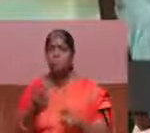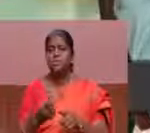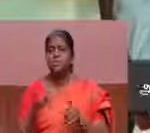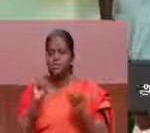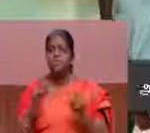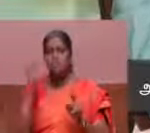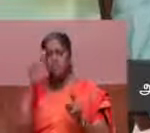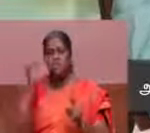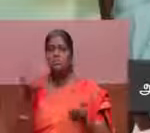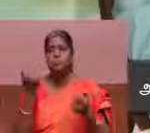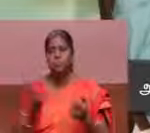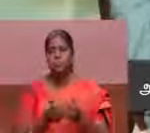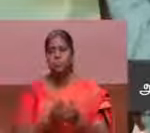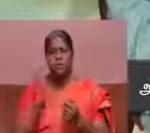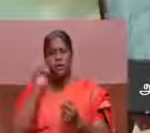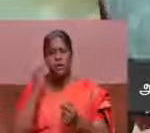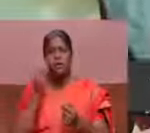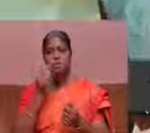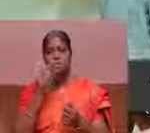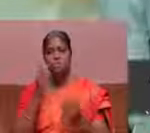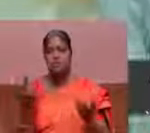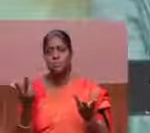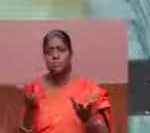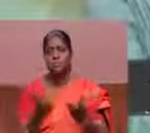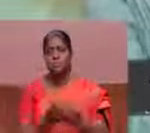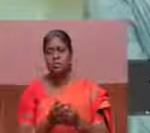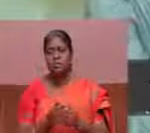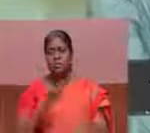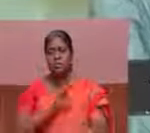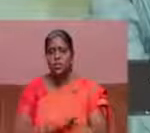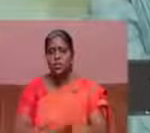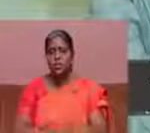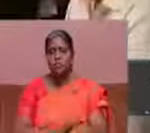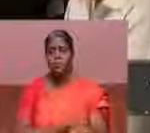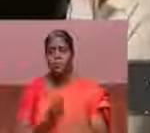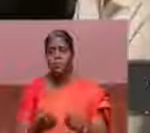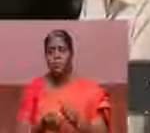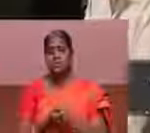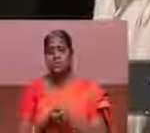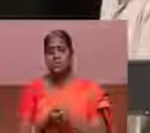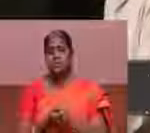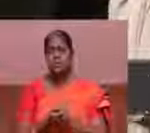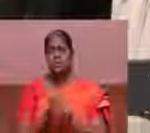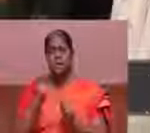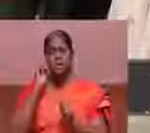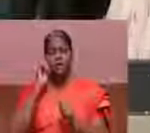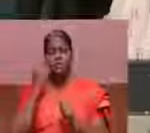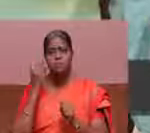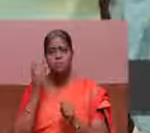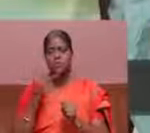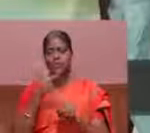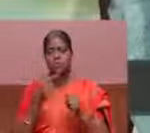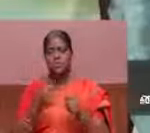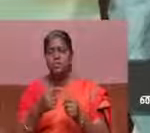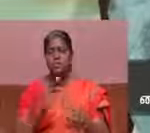சொல்லுங்க, அதைத்தான் அவங்களால புரிஞ்சிக்க முடியும். காது மற்றும் வாய் பேச முடியாதவர்களுக்கு தொடுதல் மூலமாக சைகை மூலமாகவும் புரிய